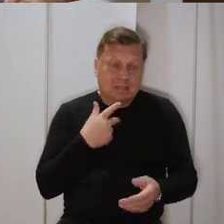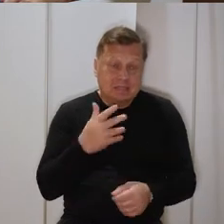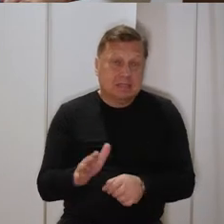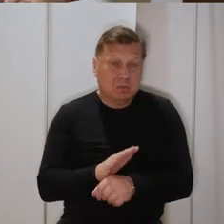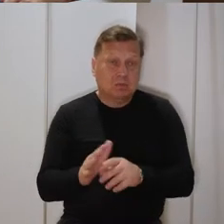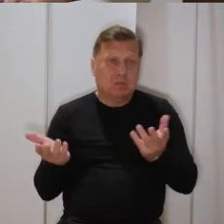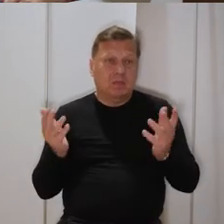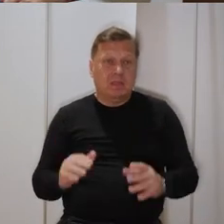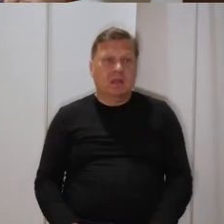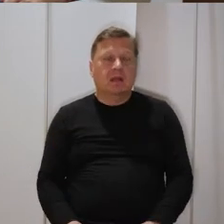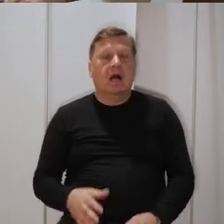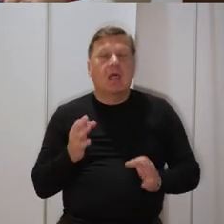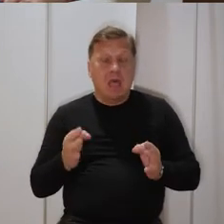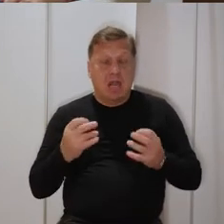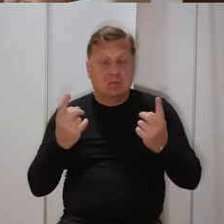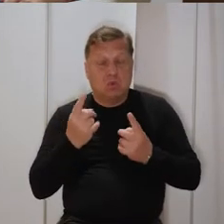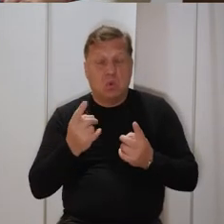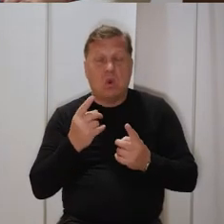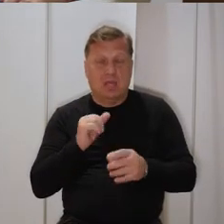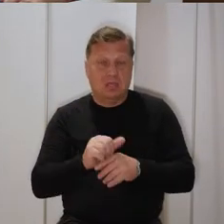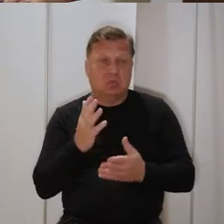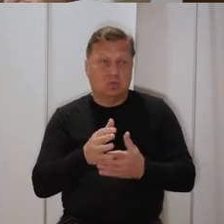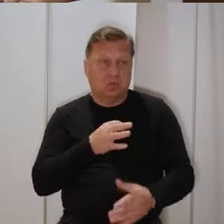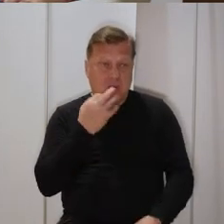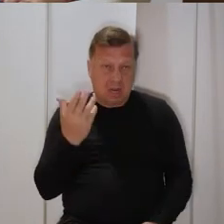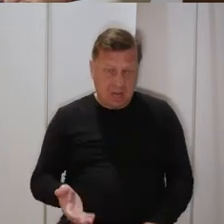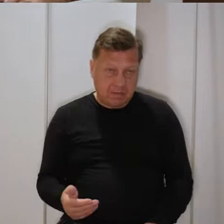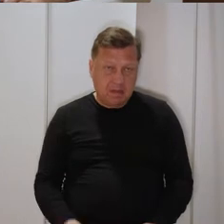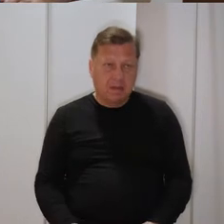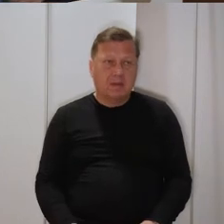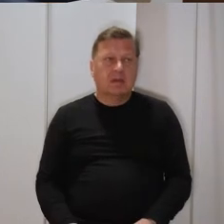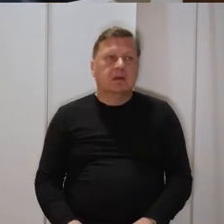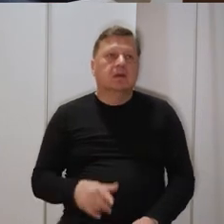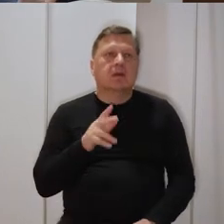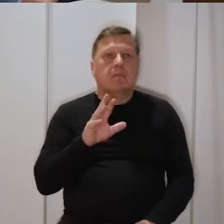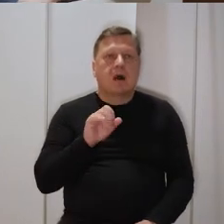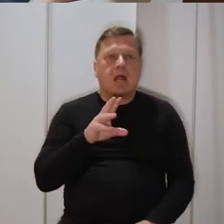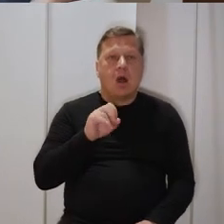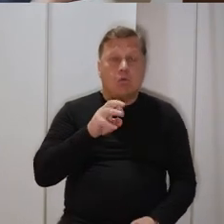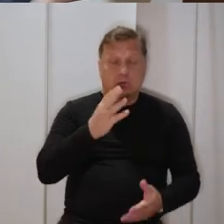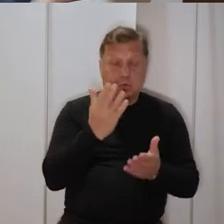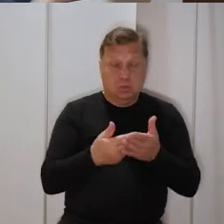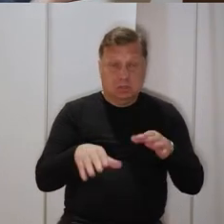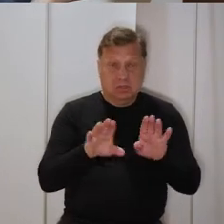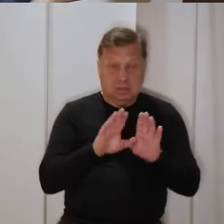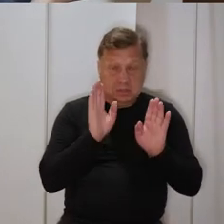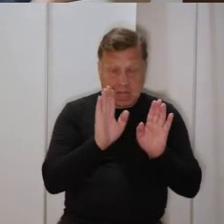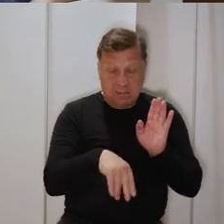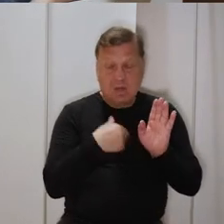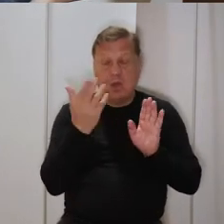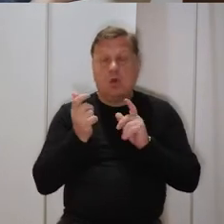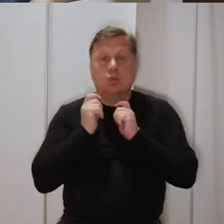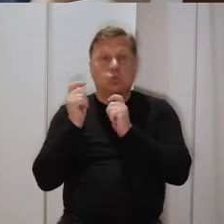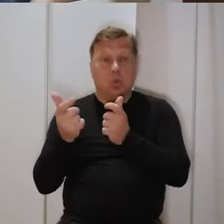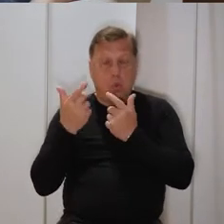Oczywiście teraz sytuacja wygląda troszkę lepiej, ponieważ kiedy już został zamknięty nabór warchlaków i były w składzie, pojawiło się